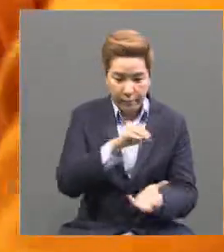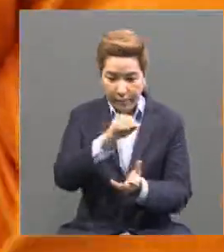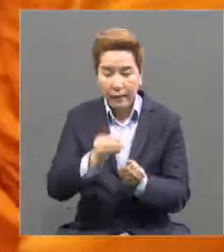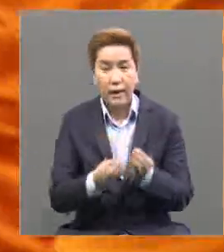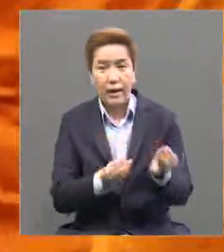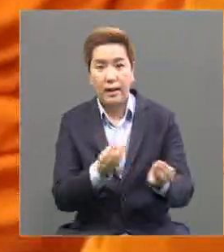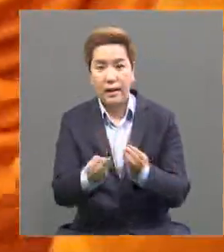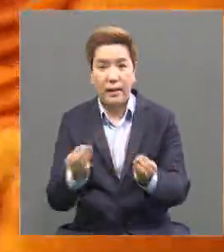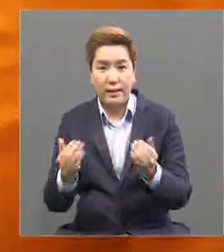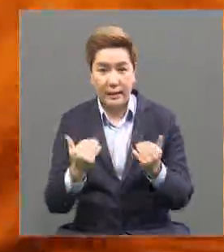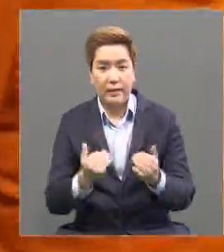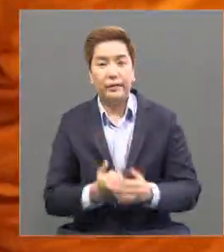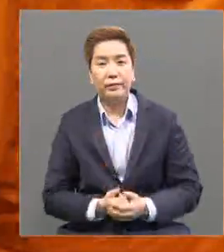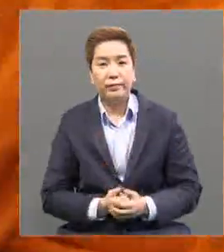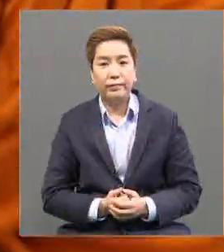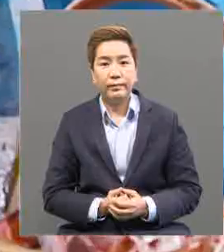ราชกุศล